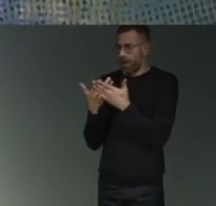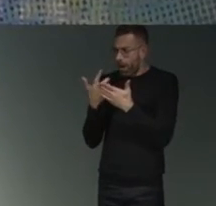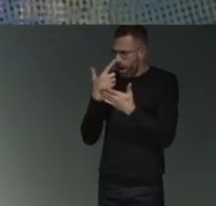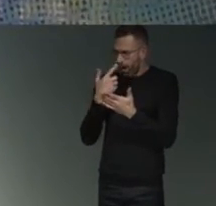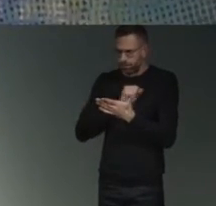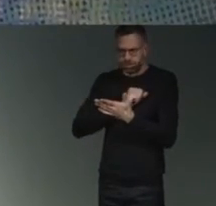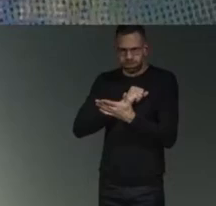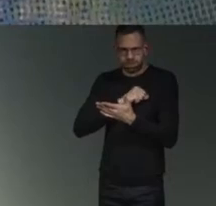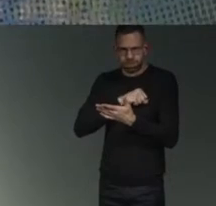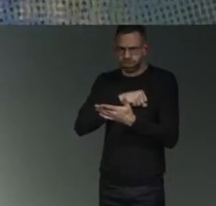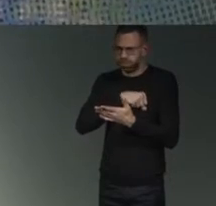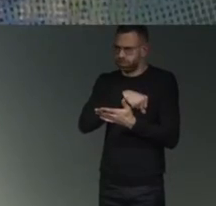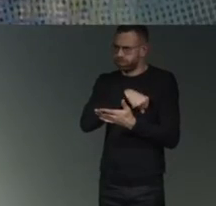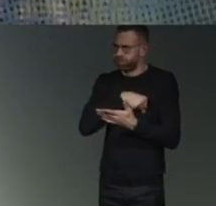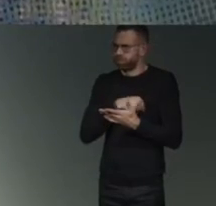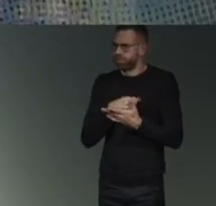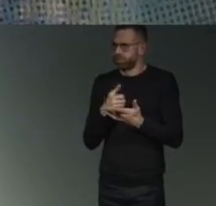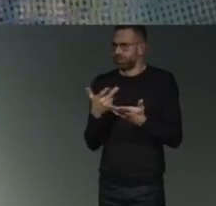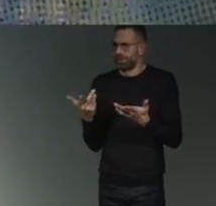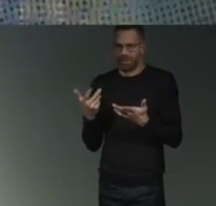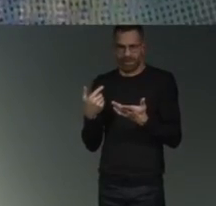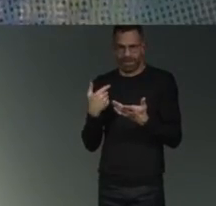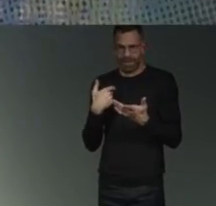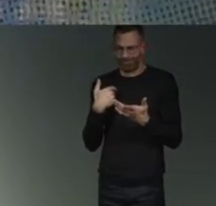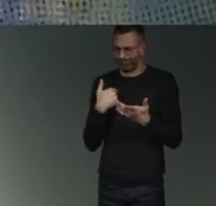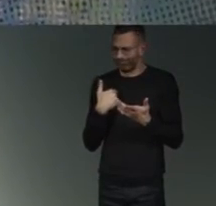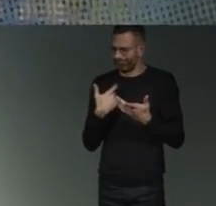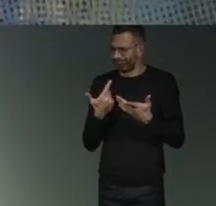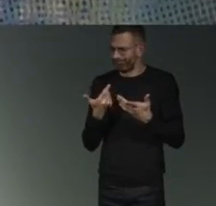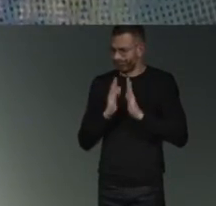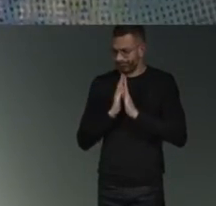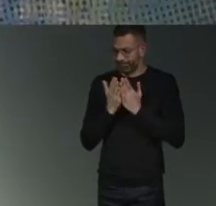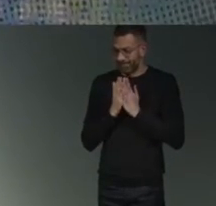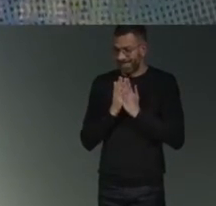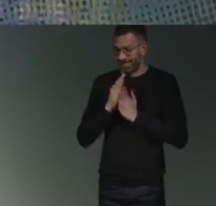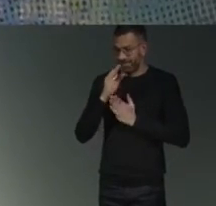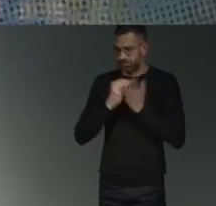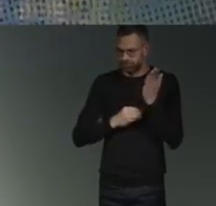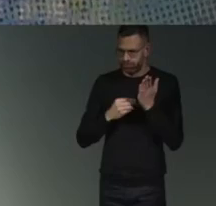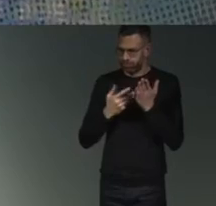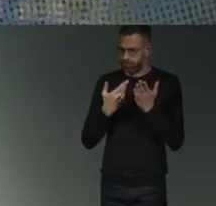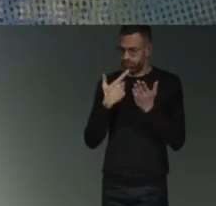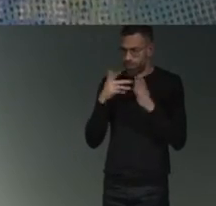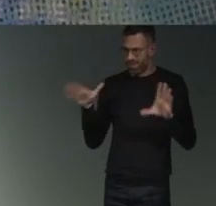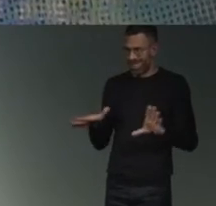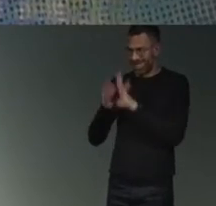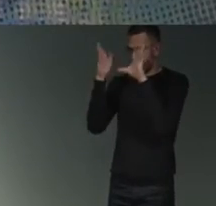déchirante. Et j'ai eu envie d'écrire ce livre pour faire exister cette image.